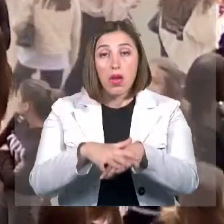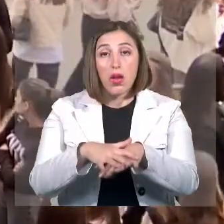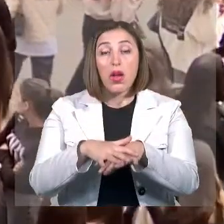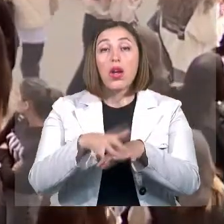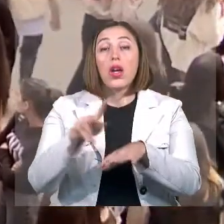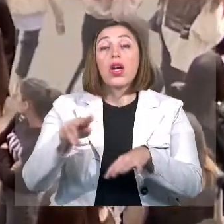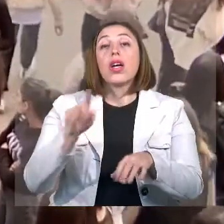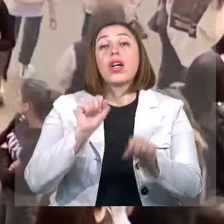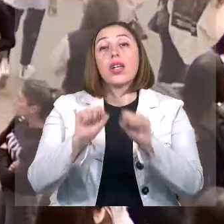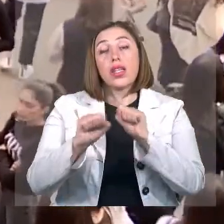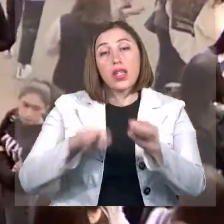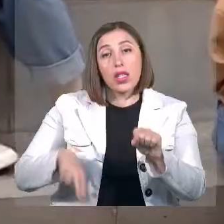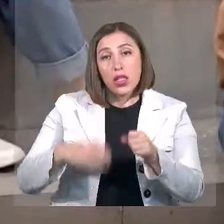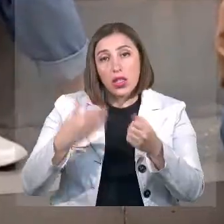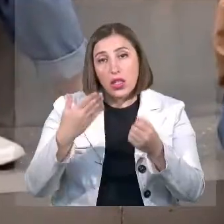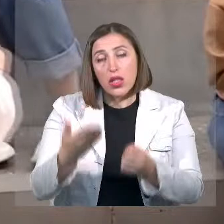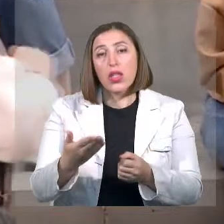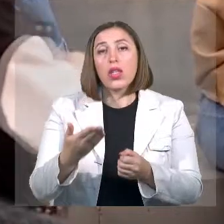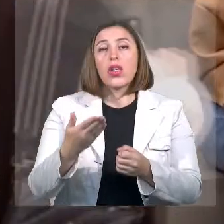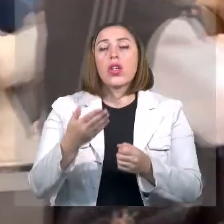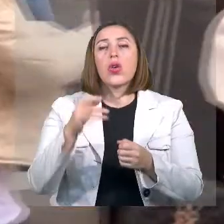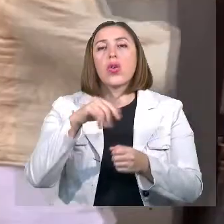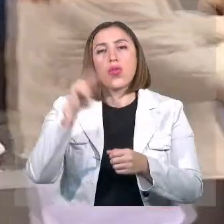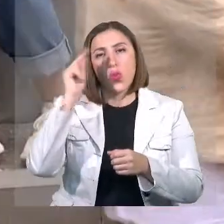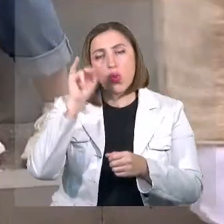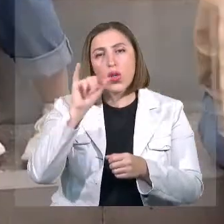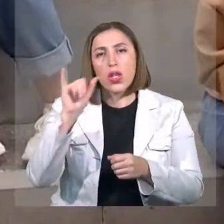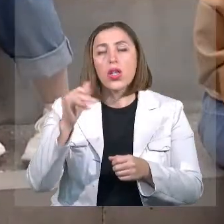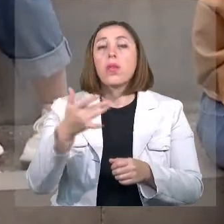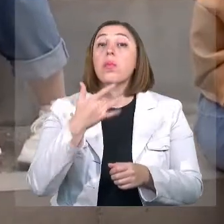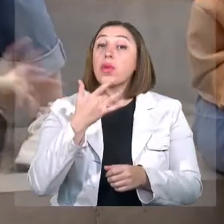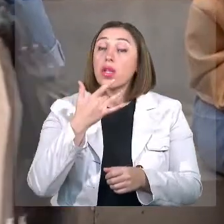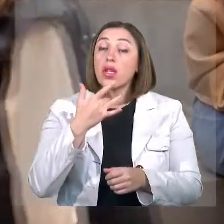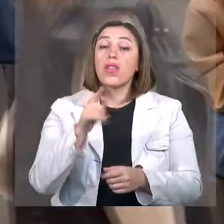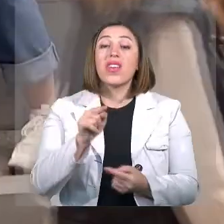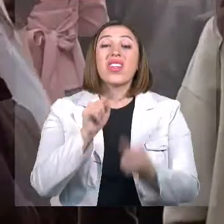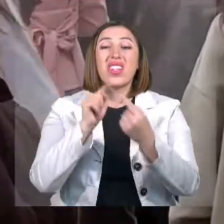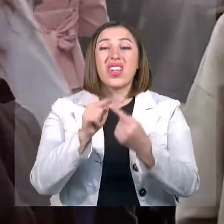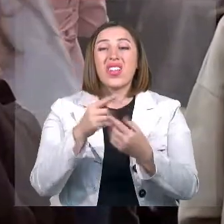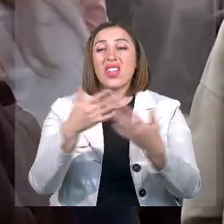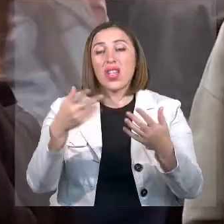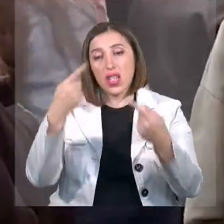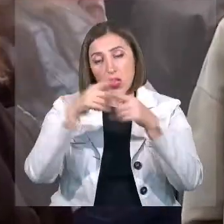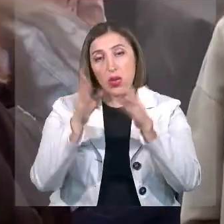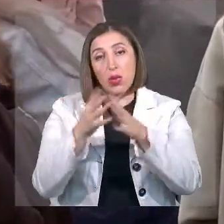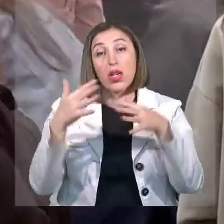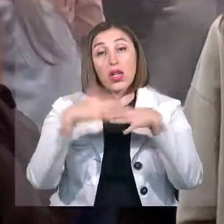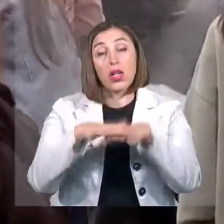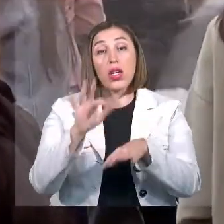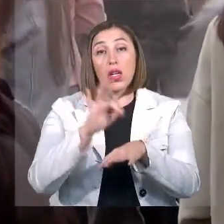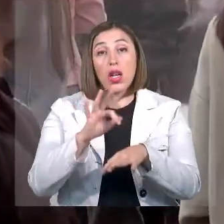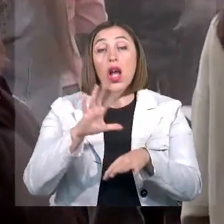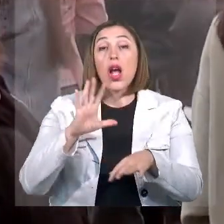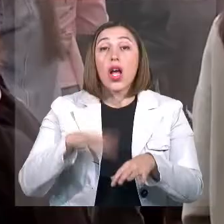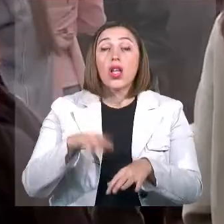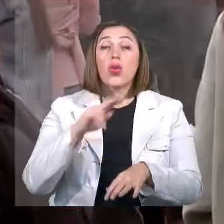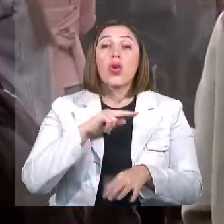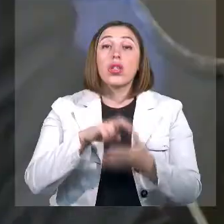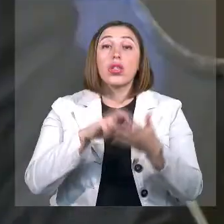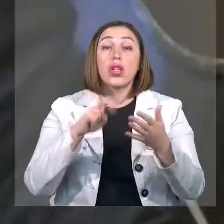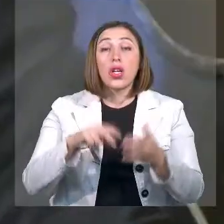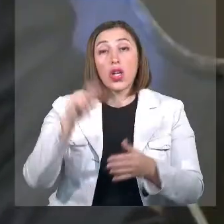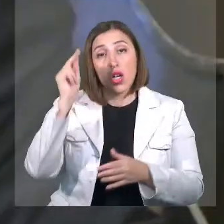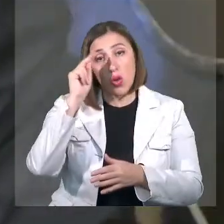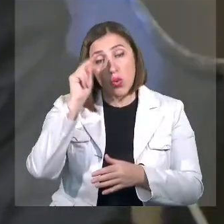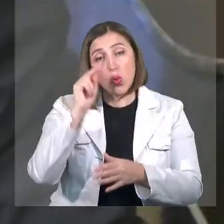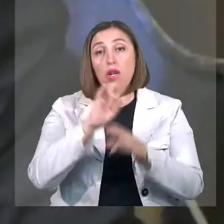Գործող ռեկտորն ու իր թիմը, նաև շատ ուսանողներ իրենց բողոքի ձայնը բարձրացրեցին սրադեմ։ Ռեկտորի վերընտրվելուց օրեր անց էլ պաշտոնից ազատվեց կրթության